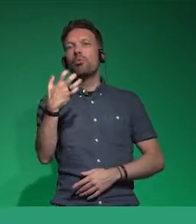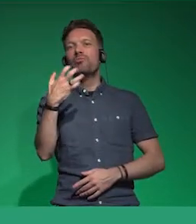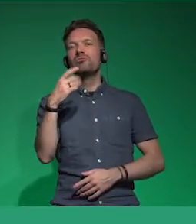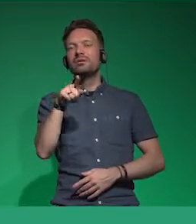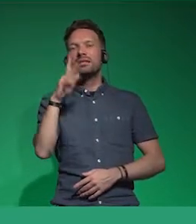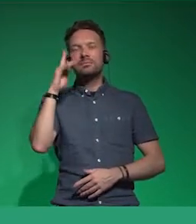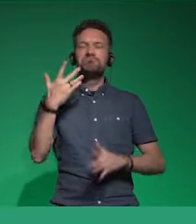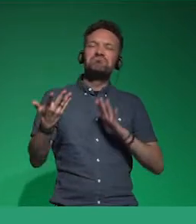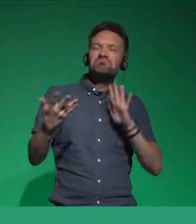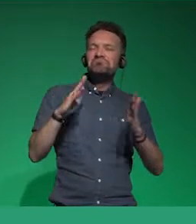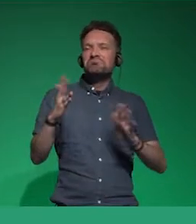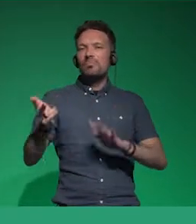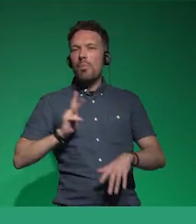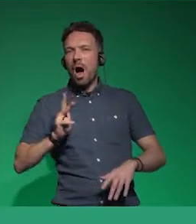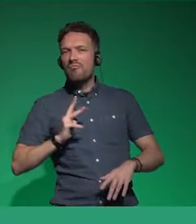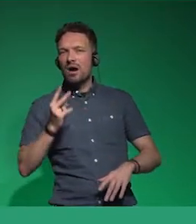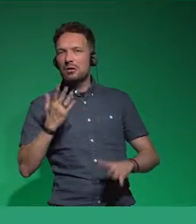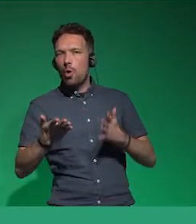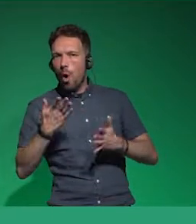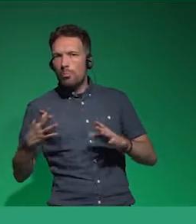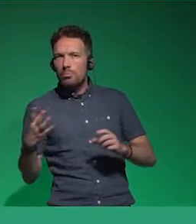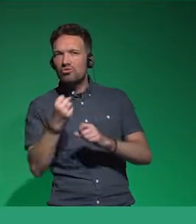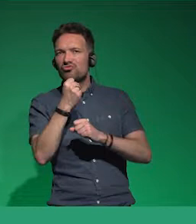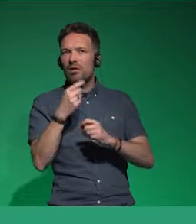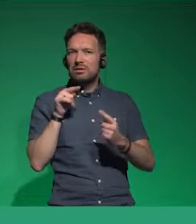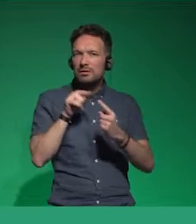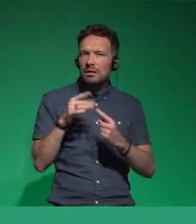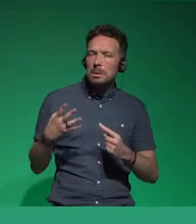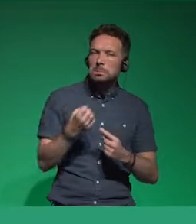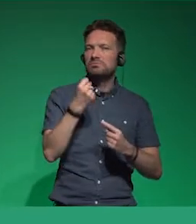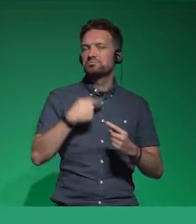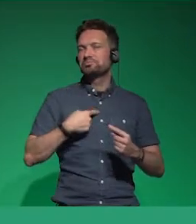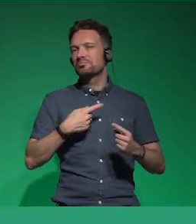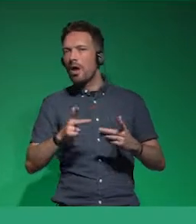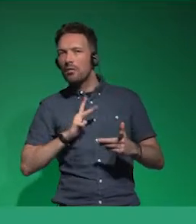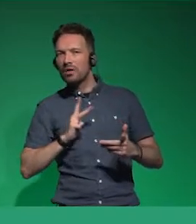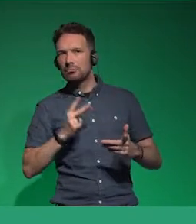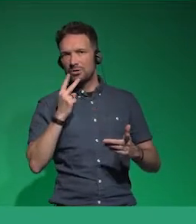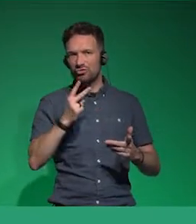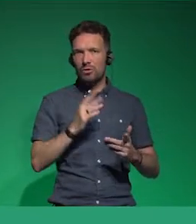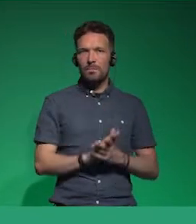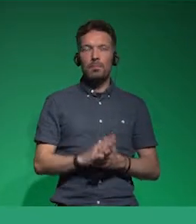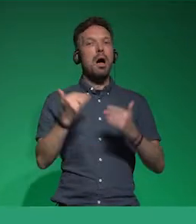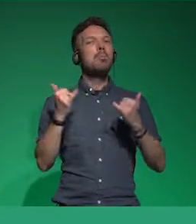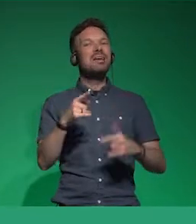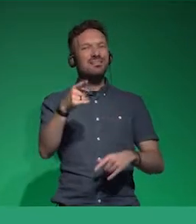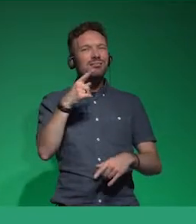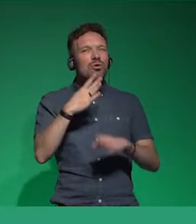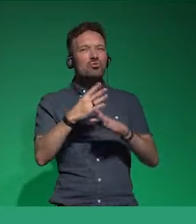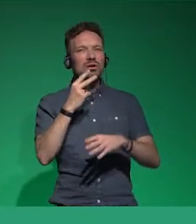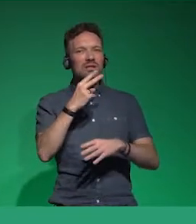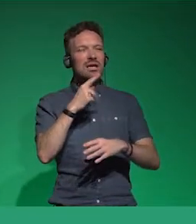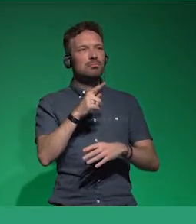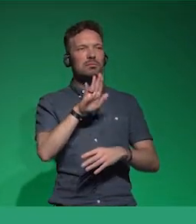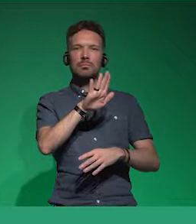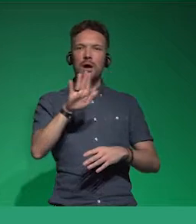erreichen. Was wir gleichzeitig erleben, sind die Veränderungen in unserem natürlichen Umfeld. Den